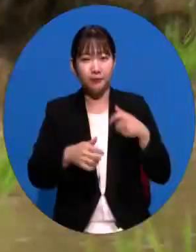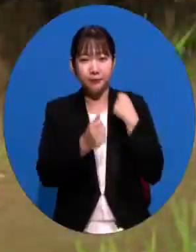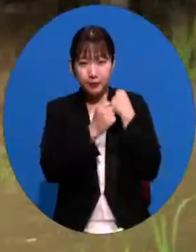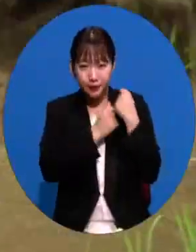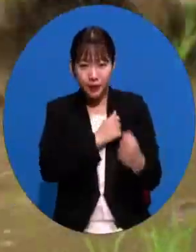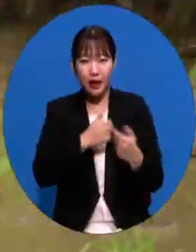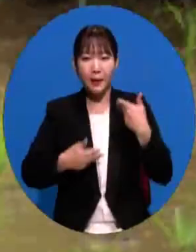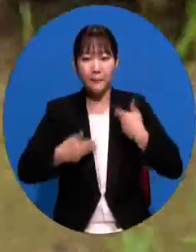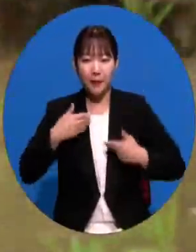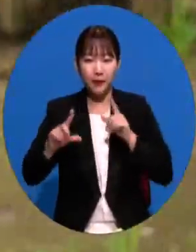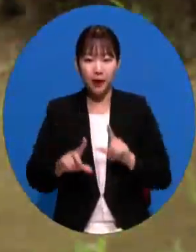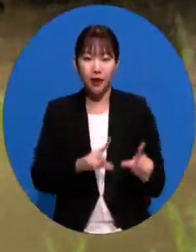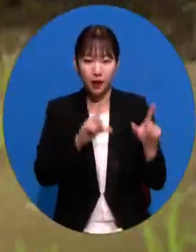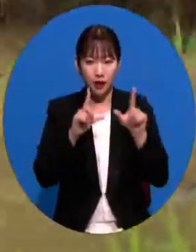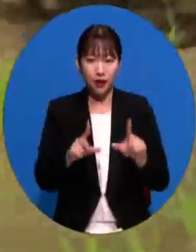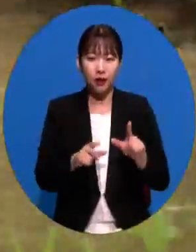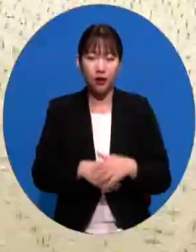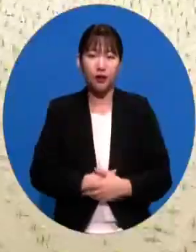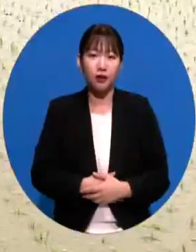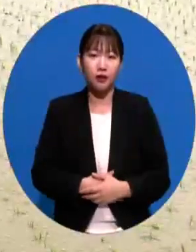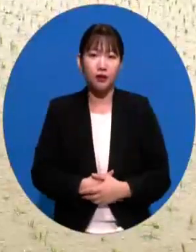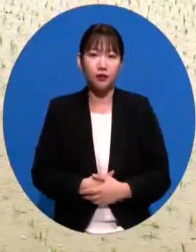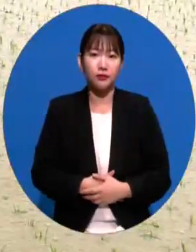바쁜 하루를 보냈습니다 MBC 뉴스 서희령입니다